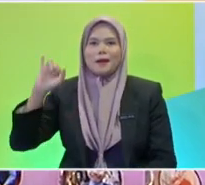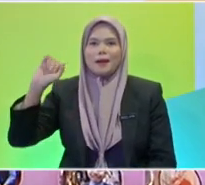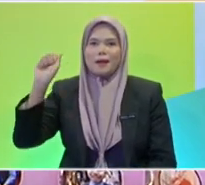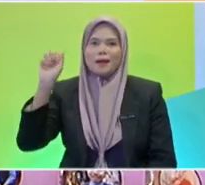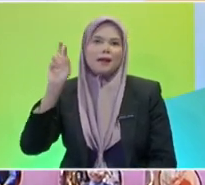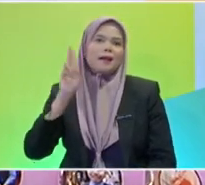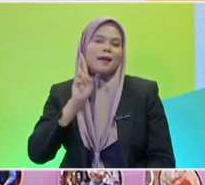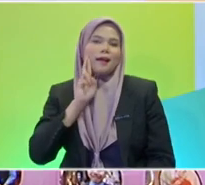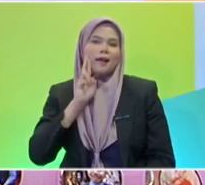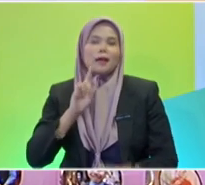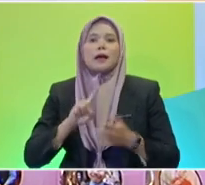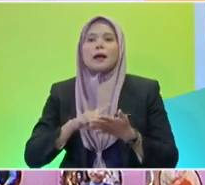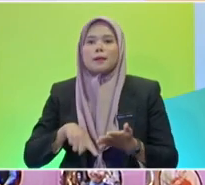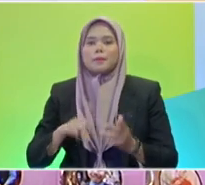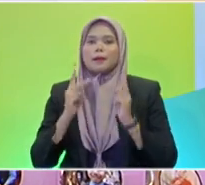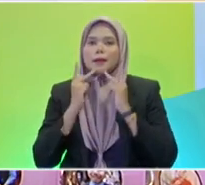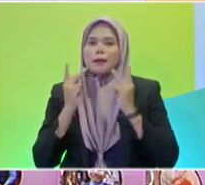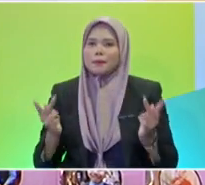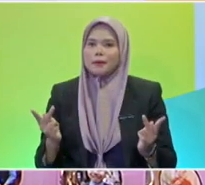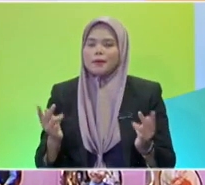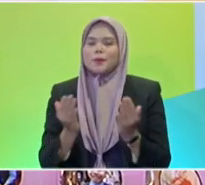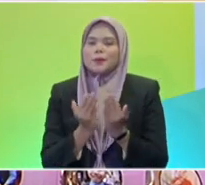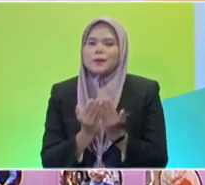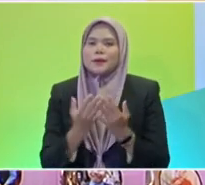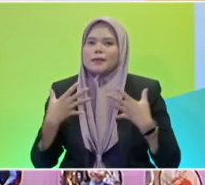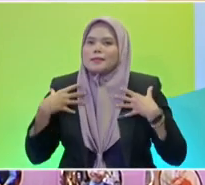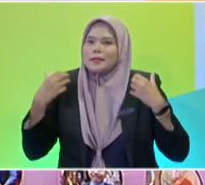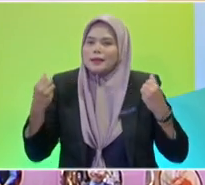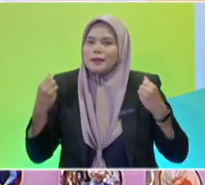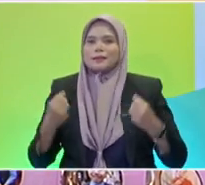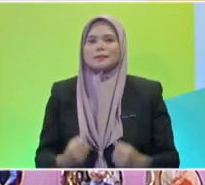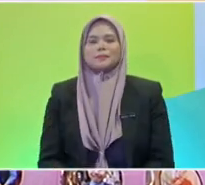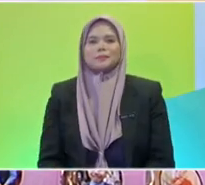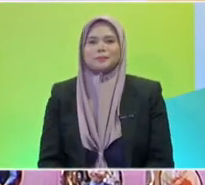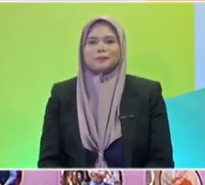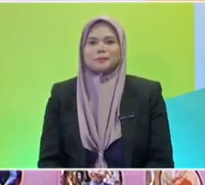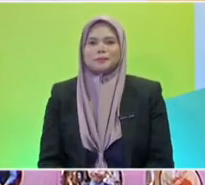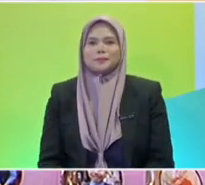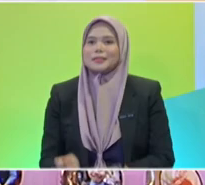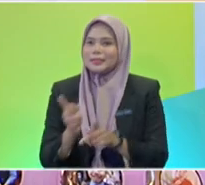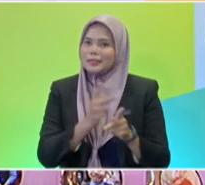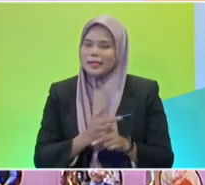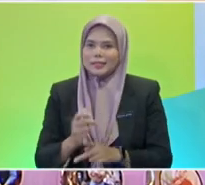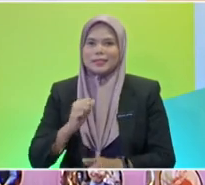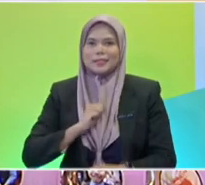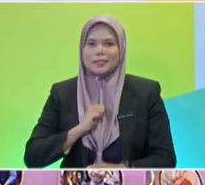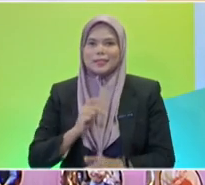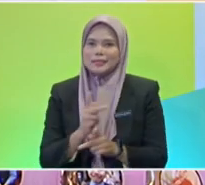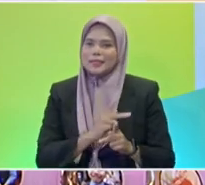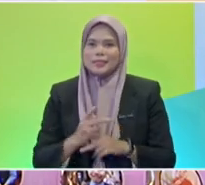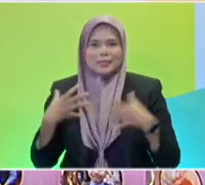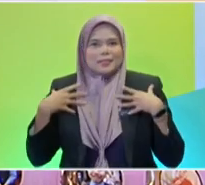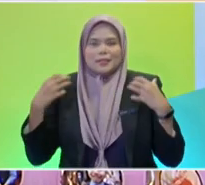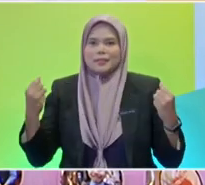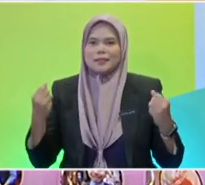di rumah Gitu Doakan dalam keadaannya Sehat Sejahtera Ingat pesan Kak rias lalu jaga diri jaga kesehatan Oke dan